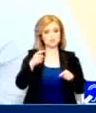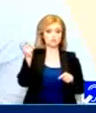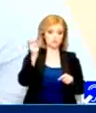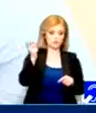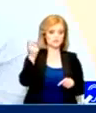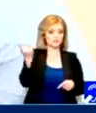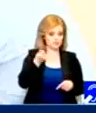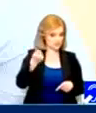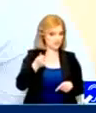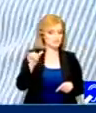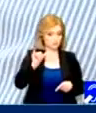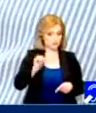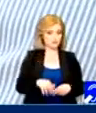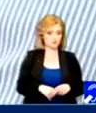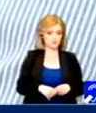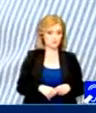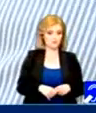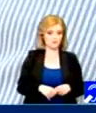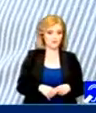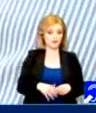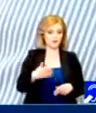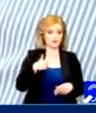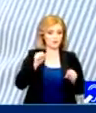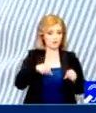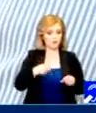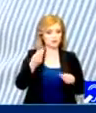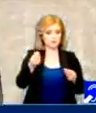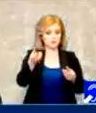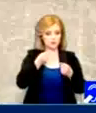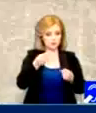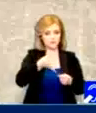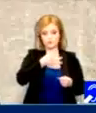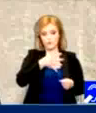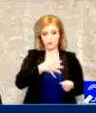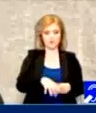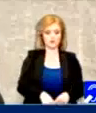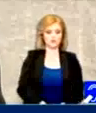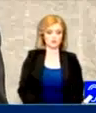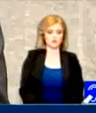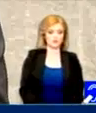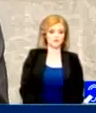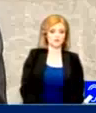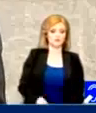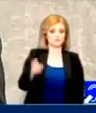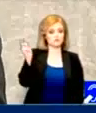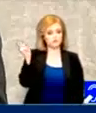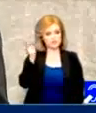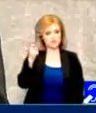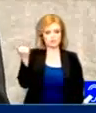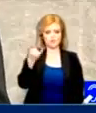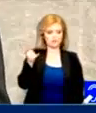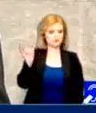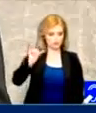să am acces la banii mei oricând. Ca și client nu este nevoie să cumpere ceva, să instaleze ceva.